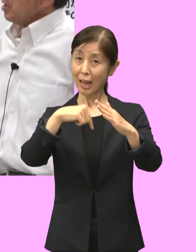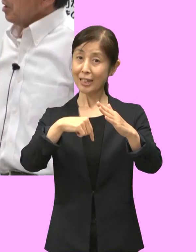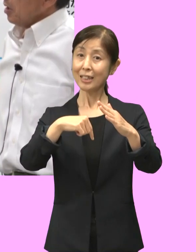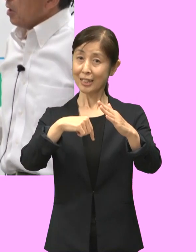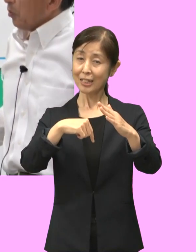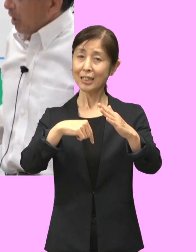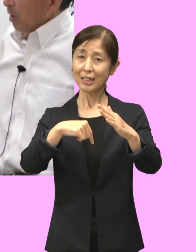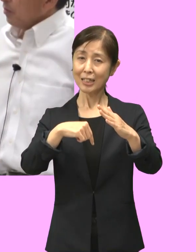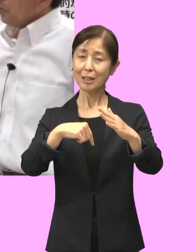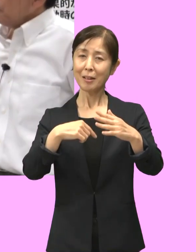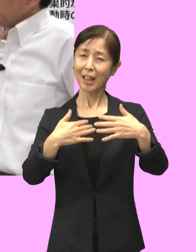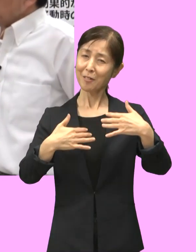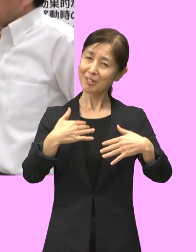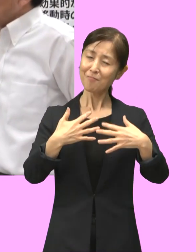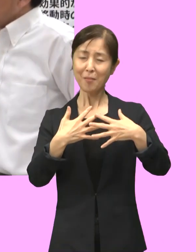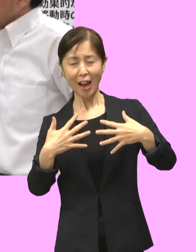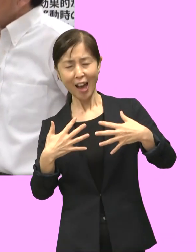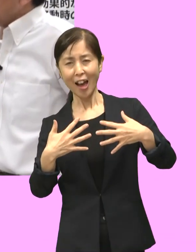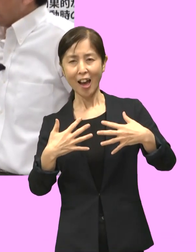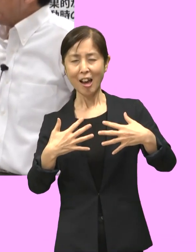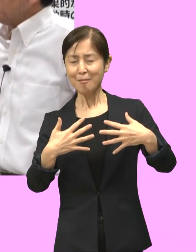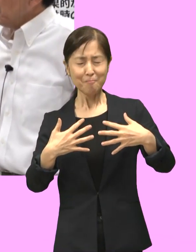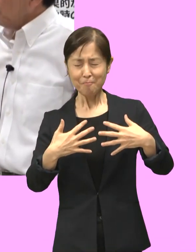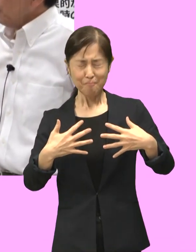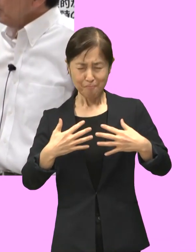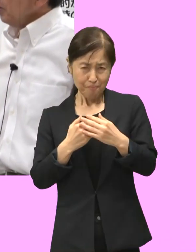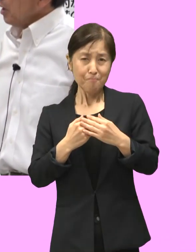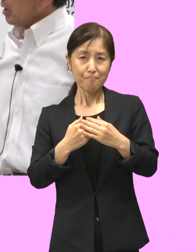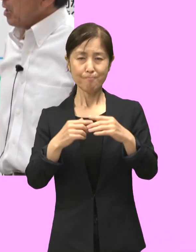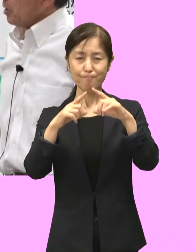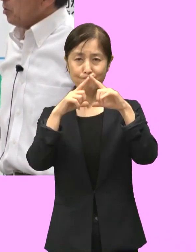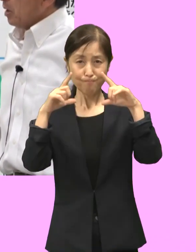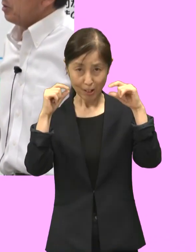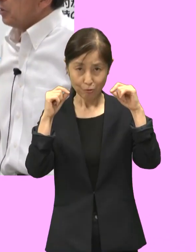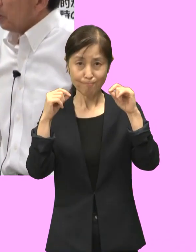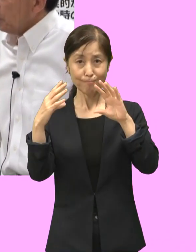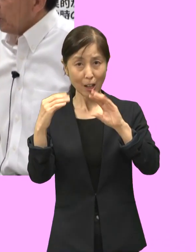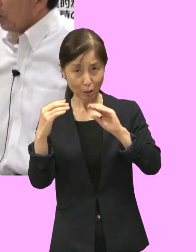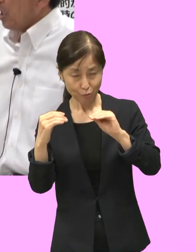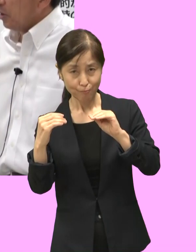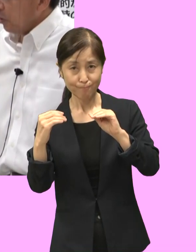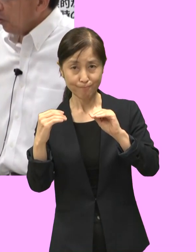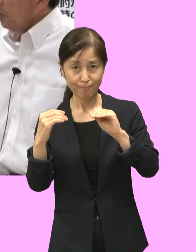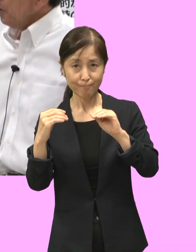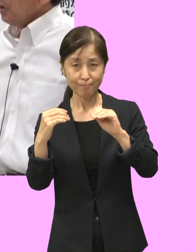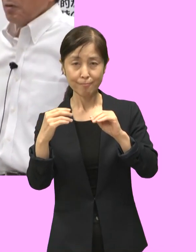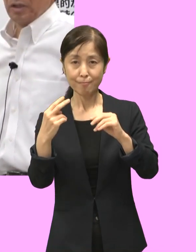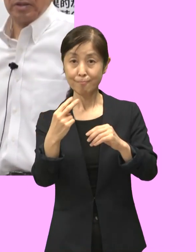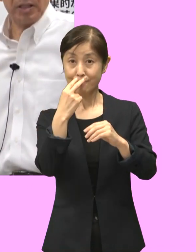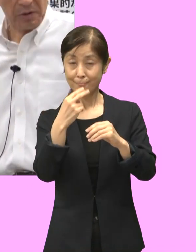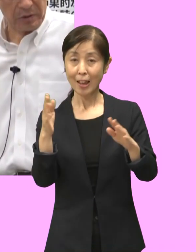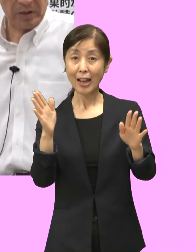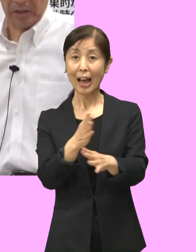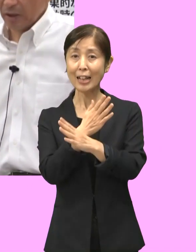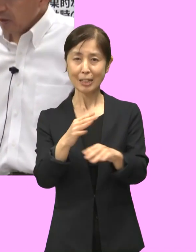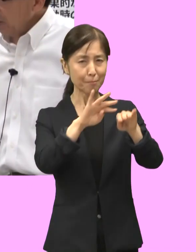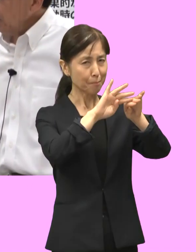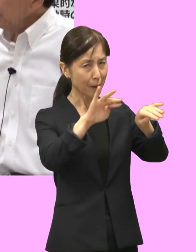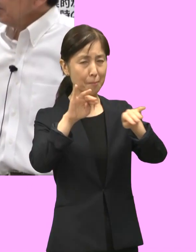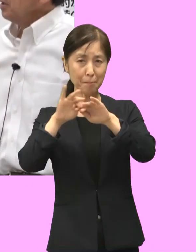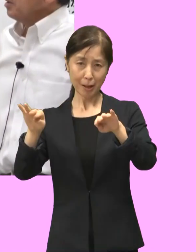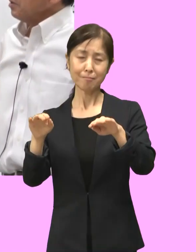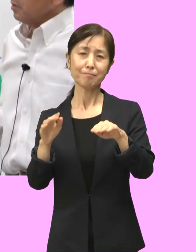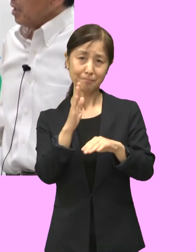屋内では特に気持ちが緩む場面でも会話時のマスク着用や換気を忘れないようにしていただき